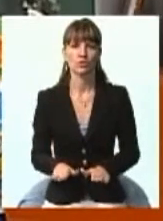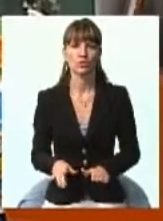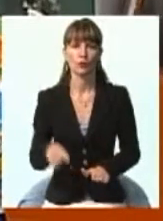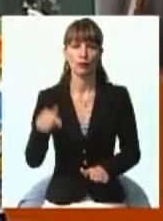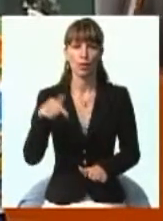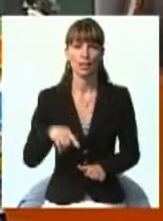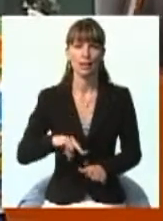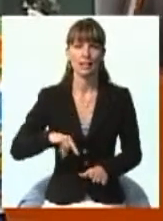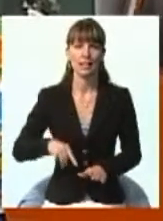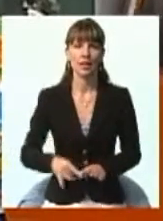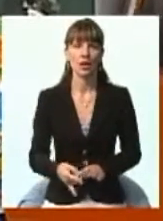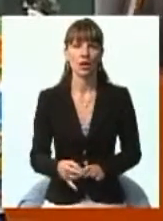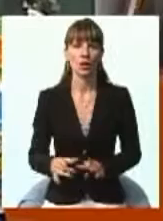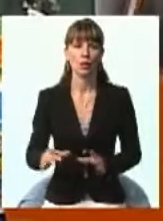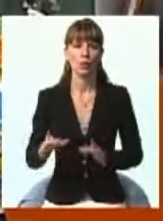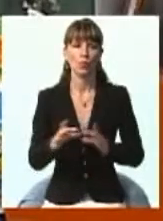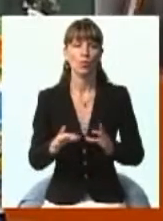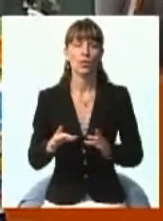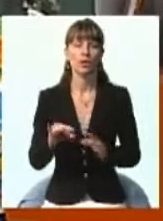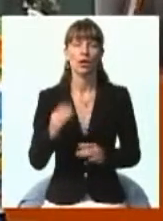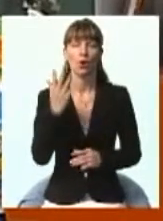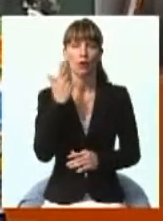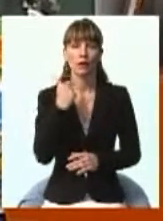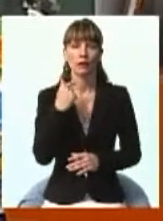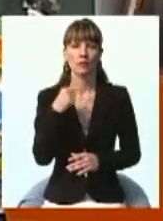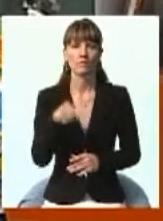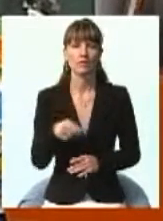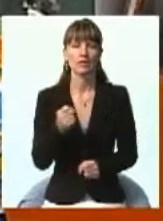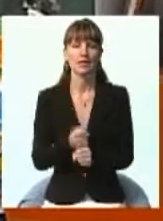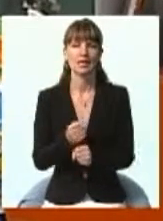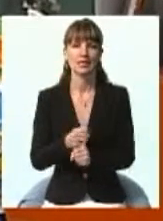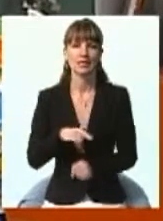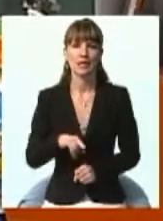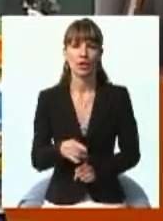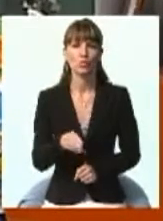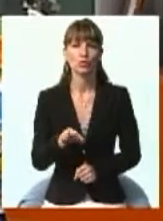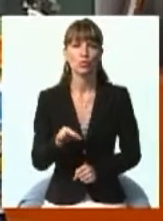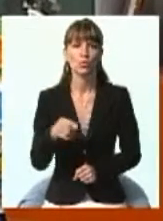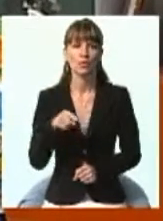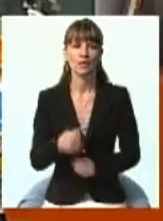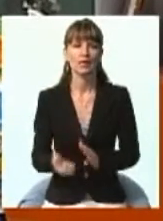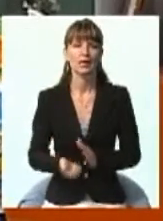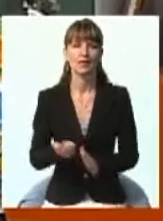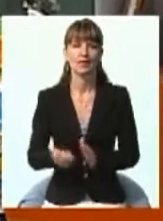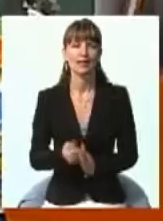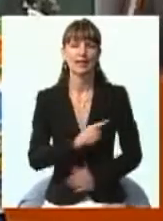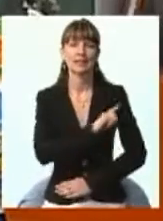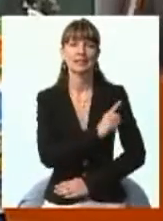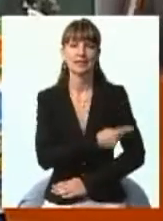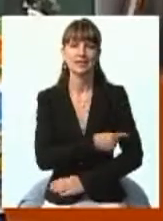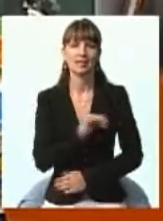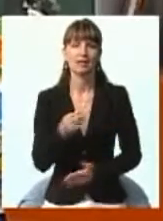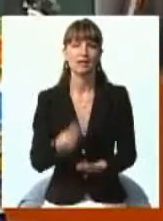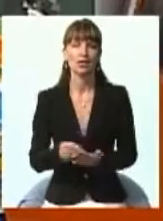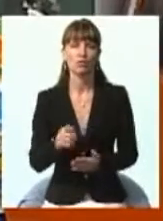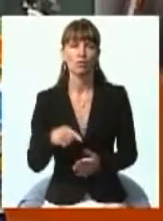пробити діру у кулі, і коли вони пробивали її, то в них не хватило сили та грошей,